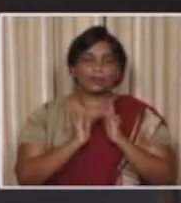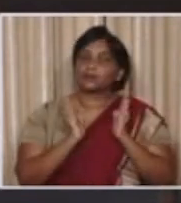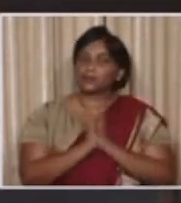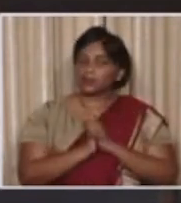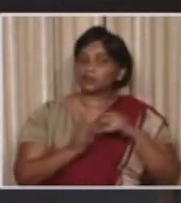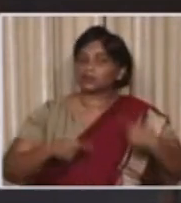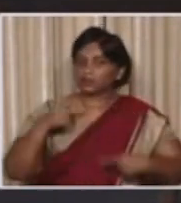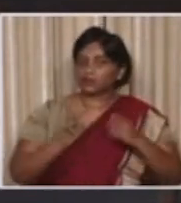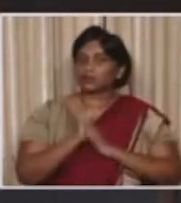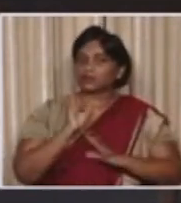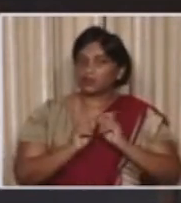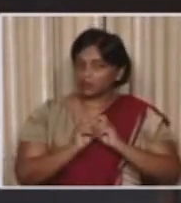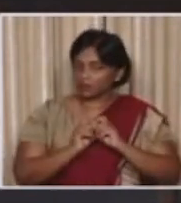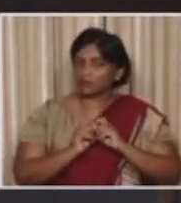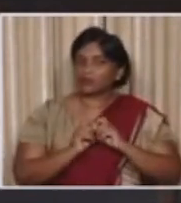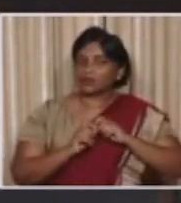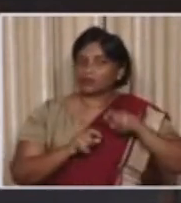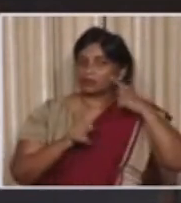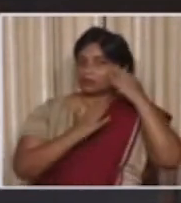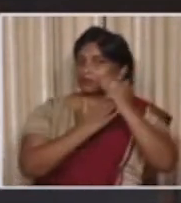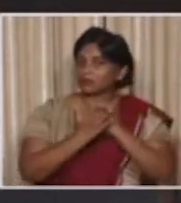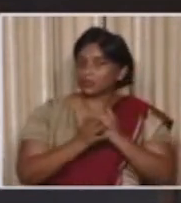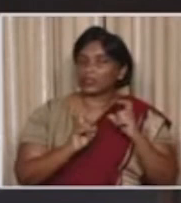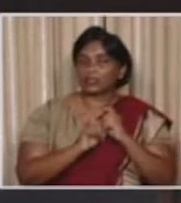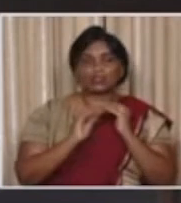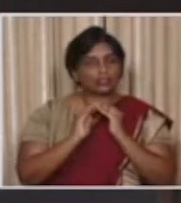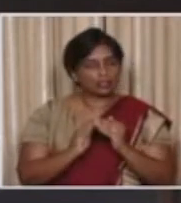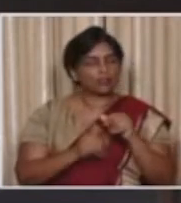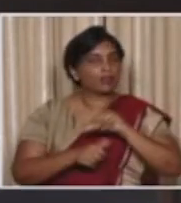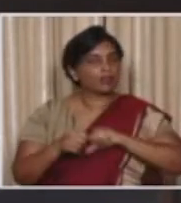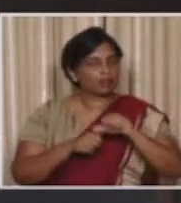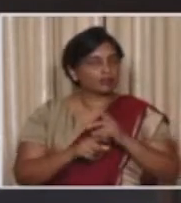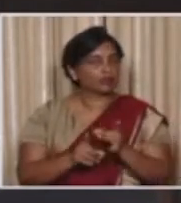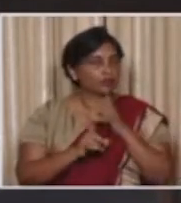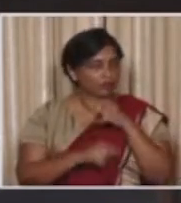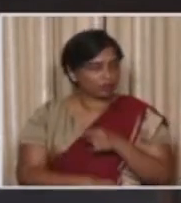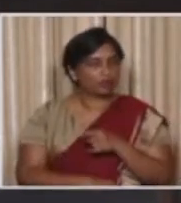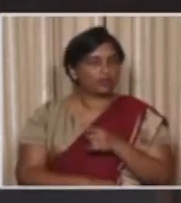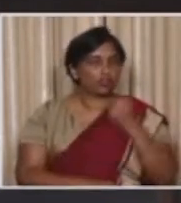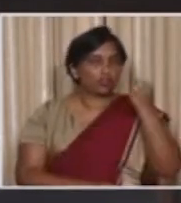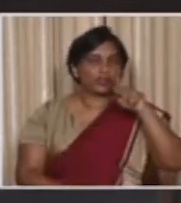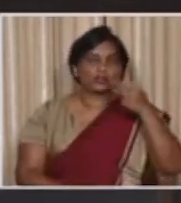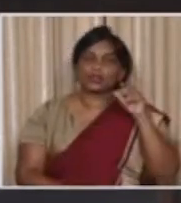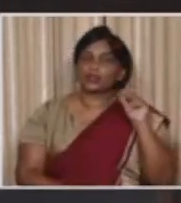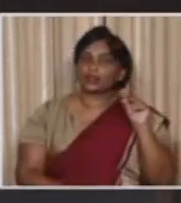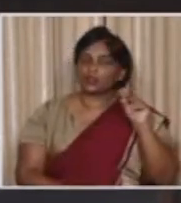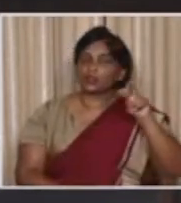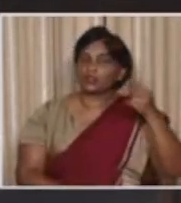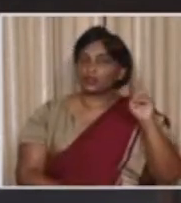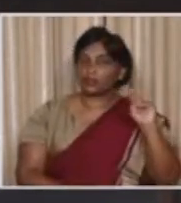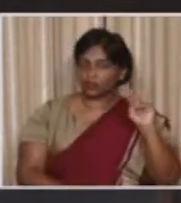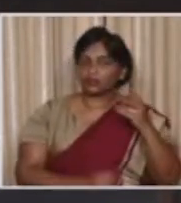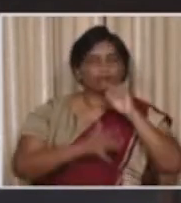ගැනෙන අමාත්‍යංශ හා ඒවා යටතේ ඇති අනෙකුත් දෙපාර්තමේන්තු ආයතන වලින් අදාළ අංක 111-220